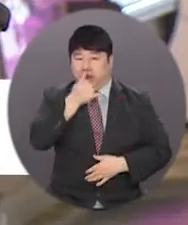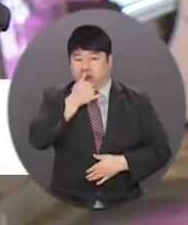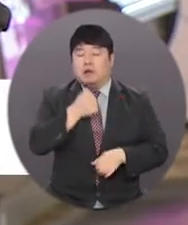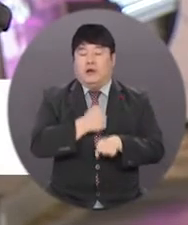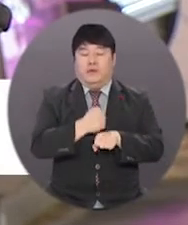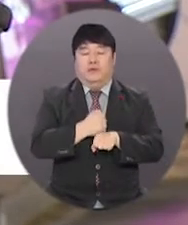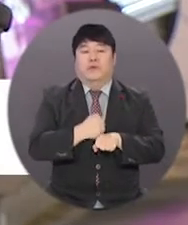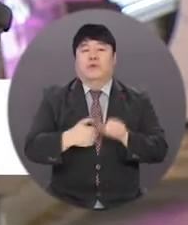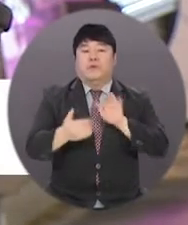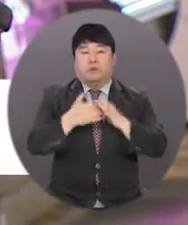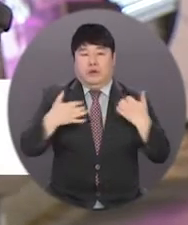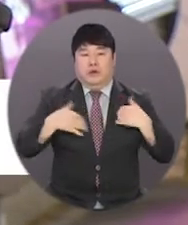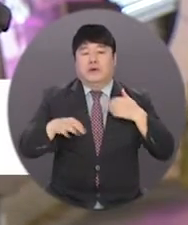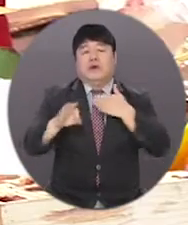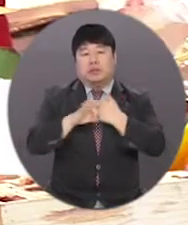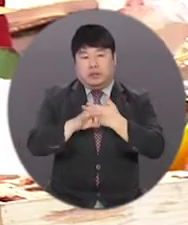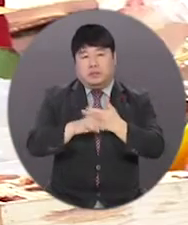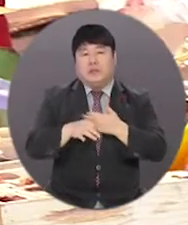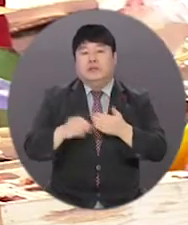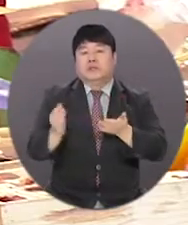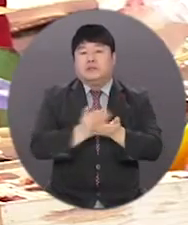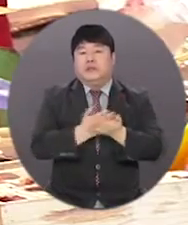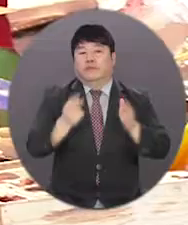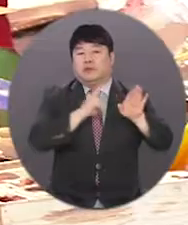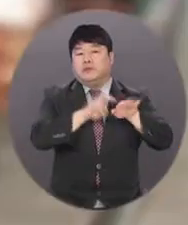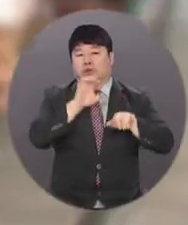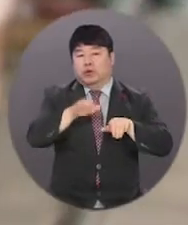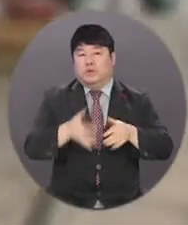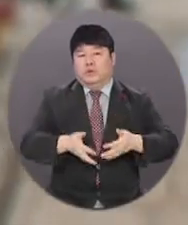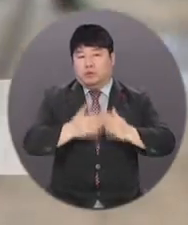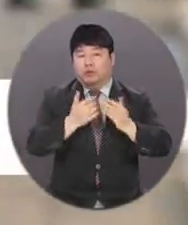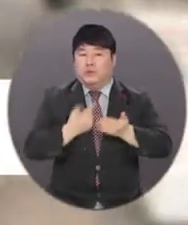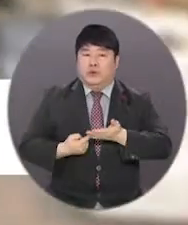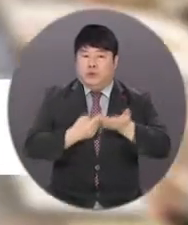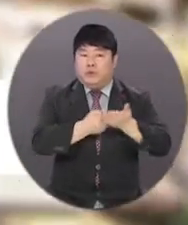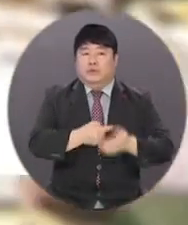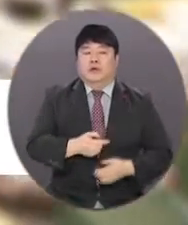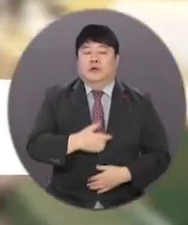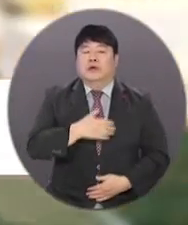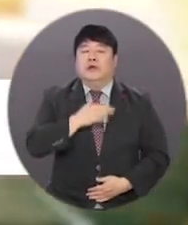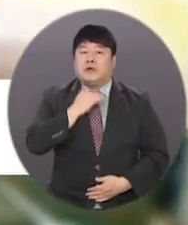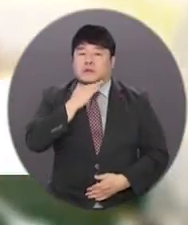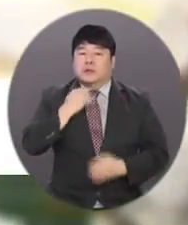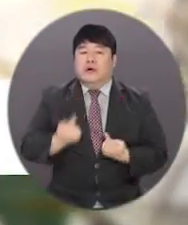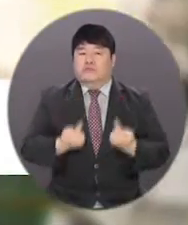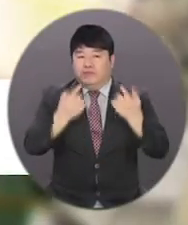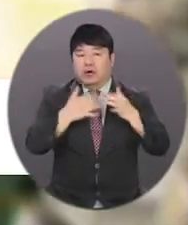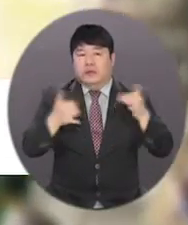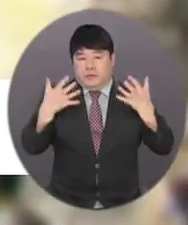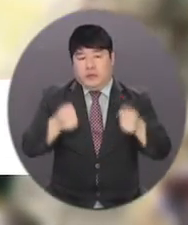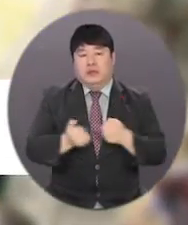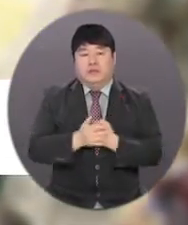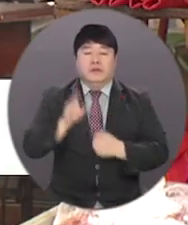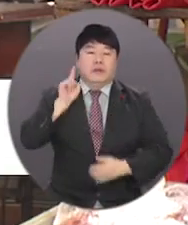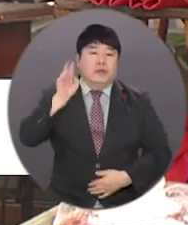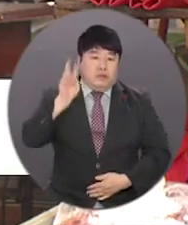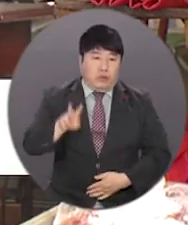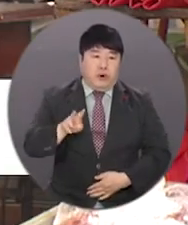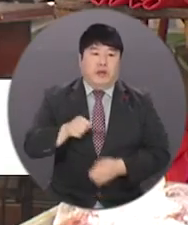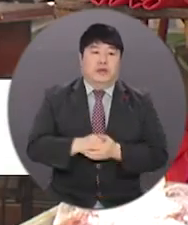방역당국에 임시선별진료소 설치를 다시금 요청했습니다. 나이 드신 분들이 많기 때문에 내일